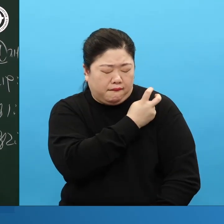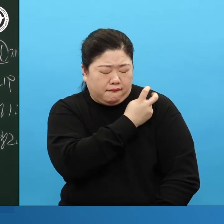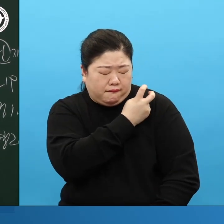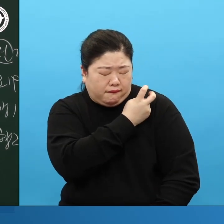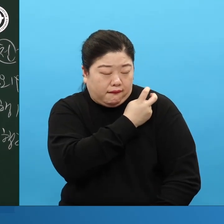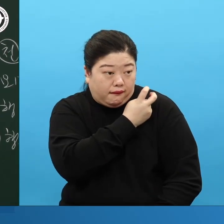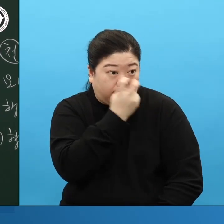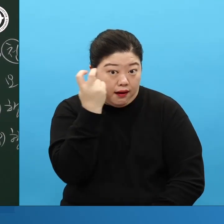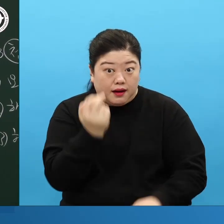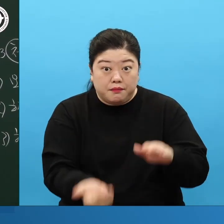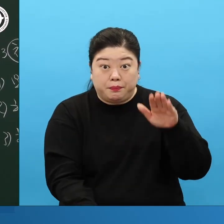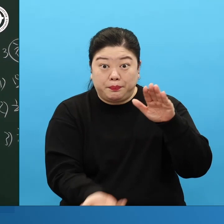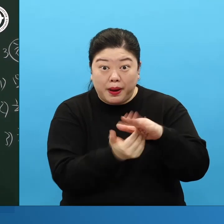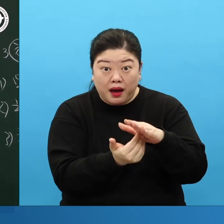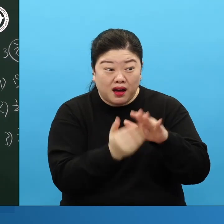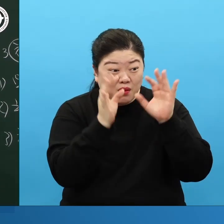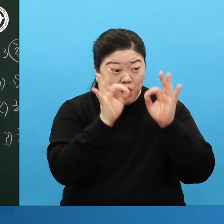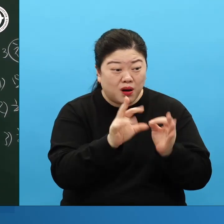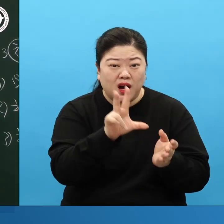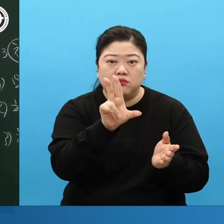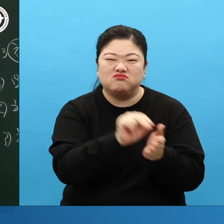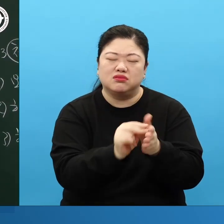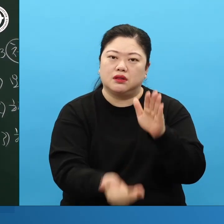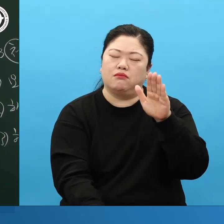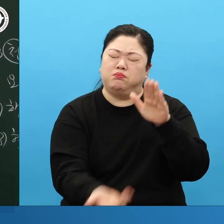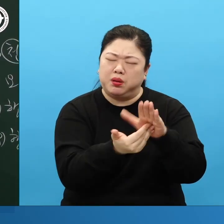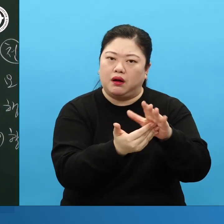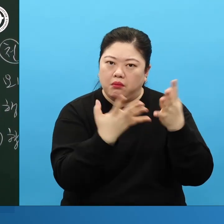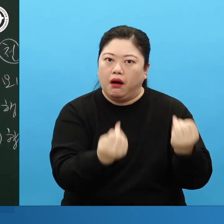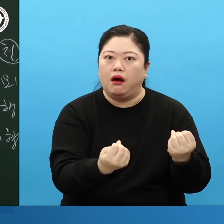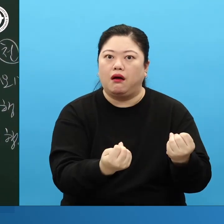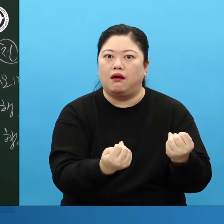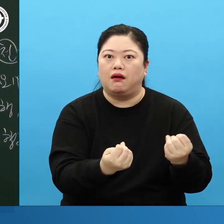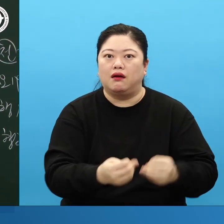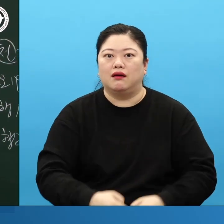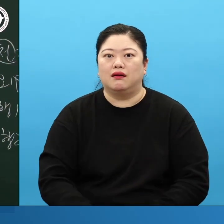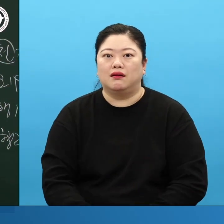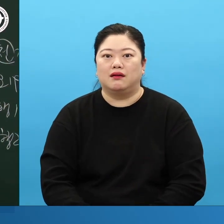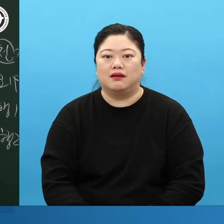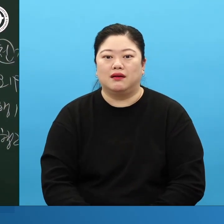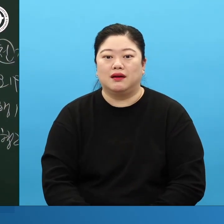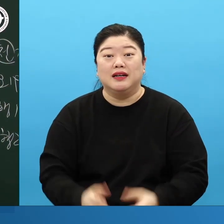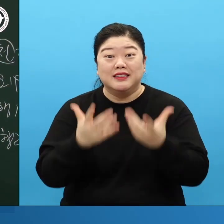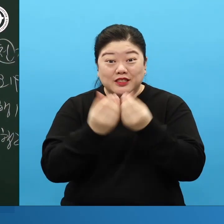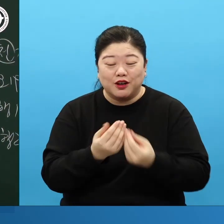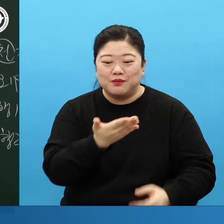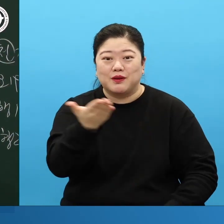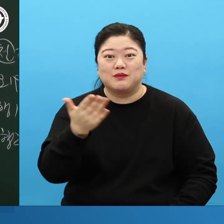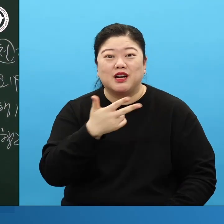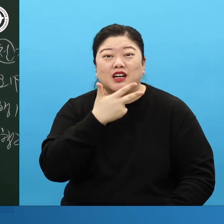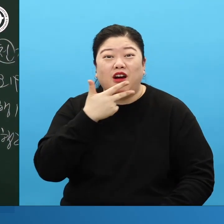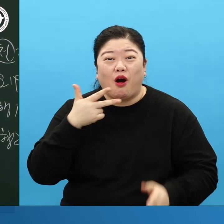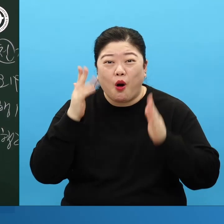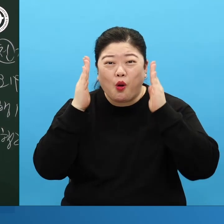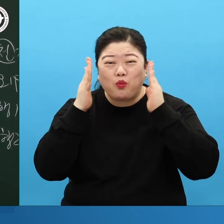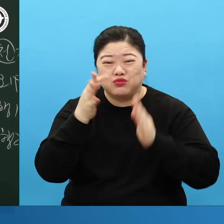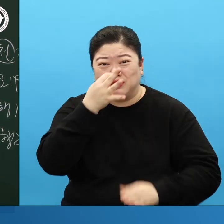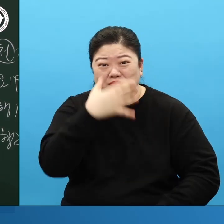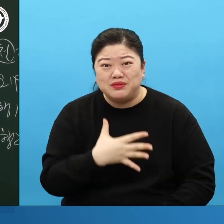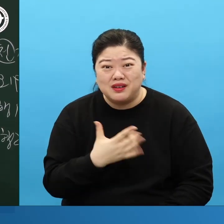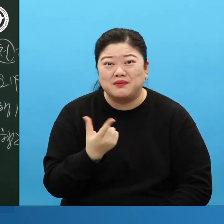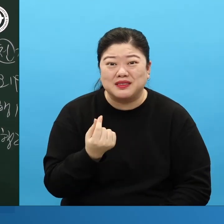muy inteligentes les vienen problemas espirituales muy especiales. 여러분들 뭐 영어 공부 좀 하려면 힘들고 이러잖아요. Por ejemplo, a ustedes les es 한국 difícil